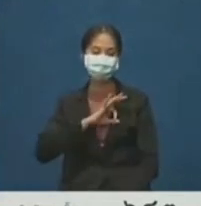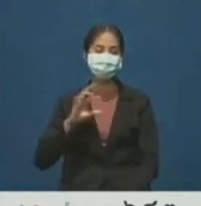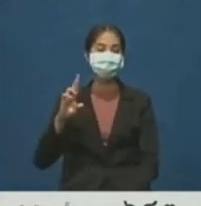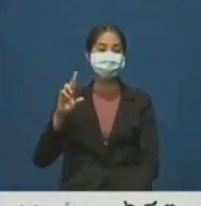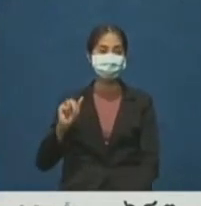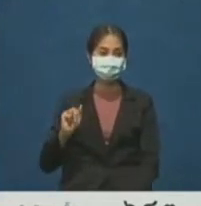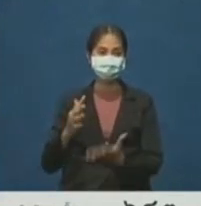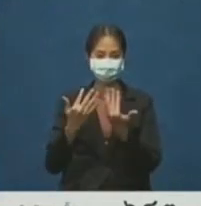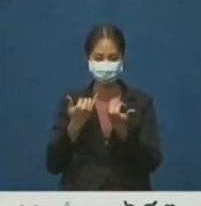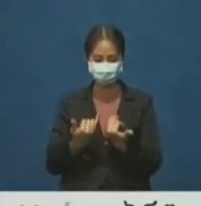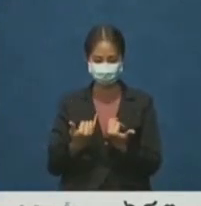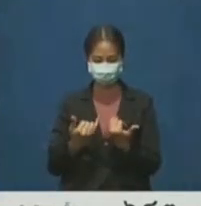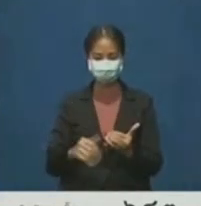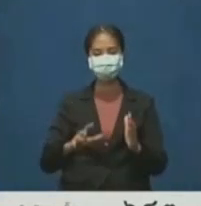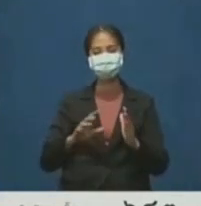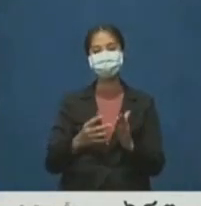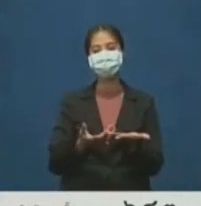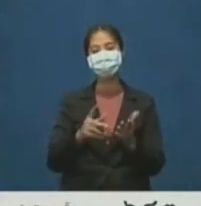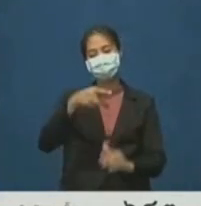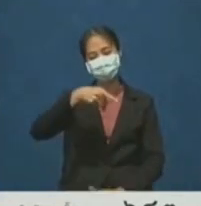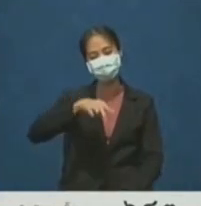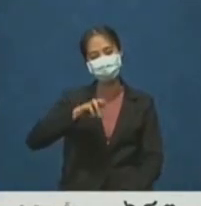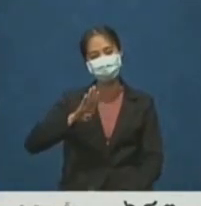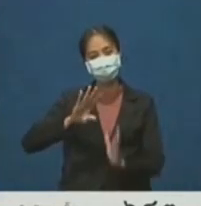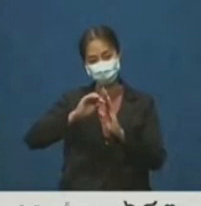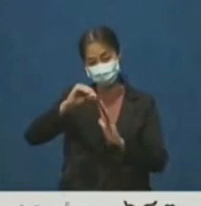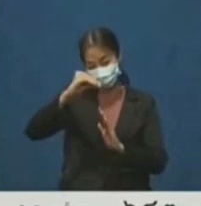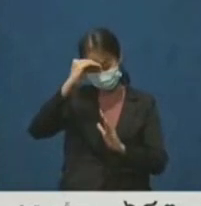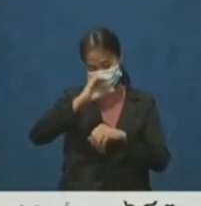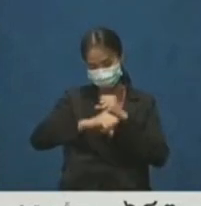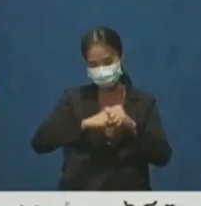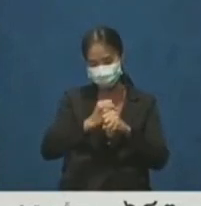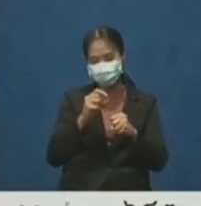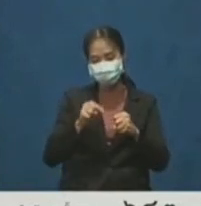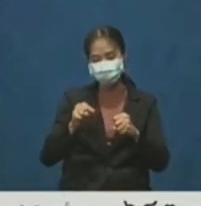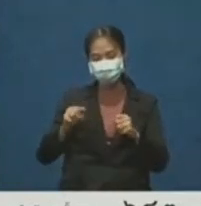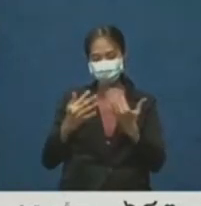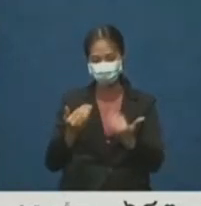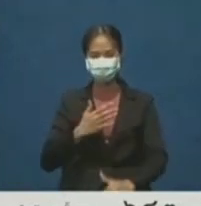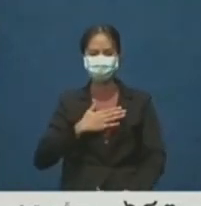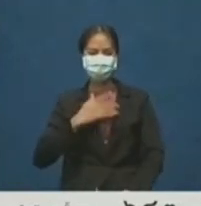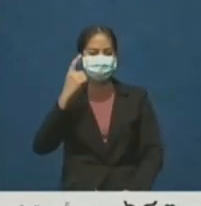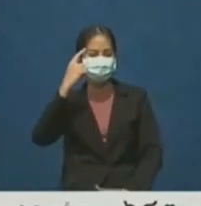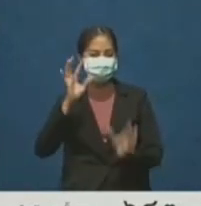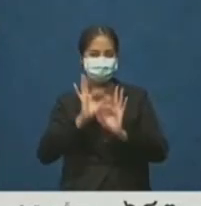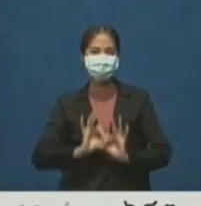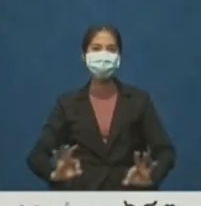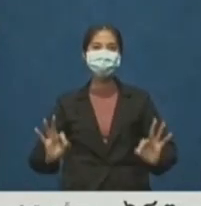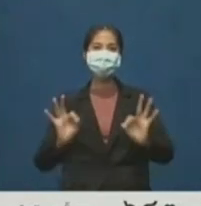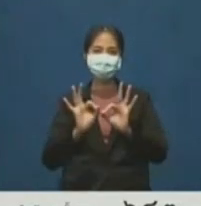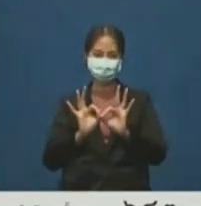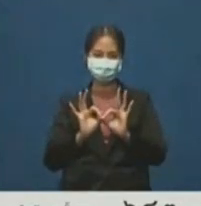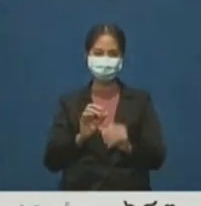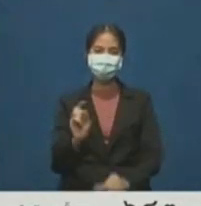ครับท่านประธานครับสำหรับร่างพระราชบัญญัติการศึกษาแห่งชาติพ.ศ.ฉบับนี้สิ่งหนึ่งที่ผมคิดว่ามีความสำคัญเป็นอย่างม